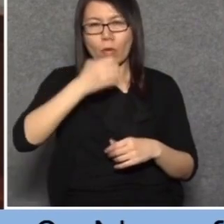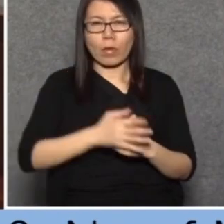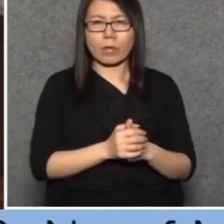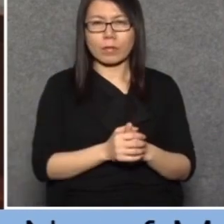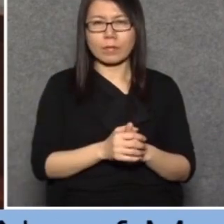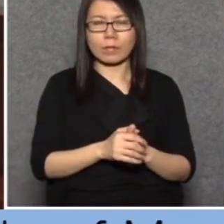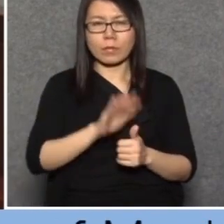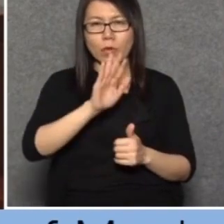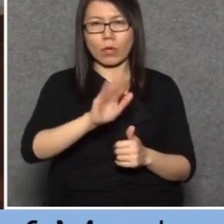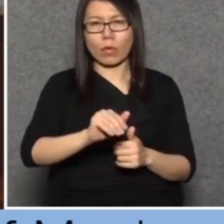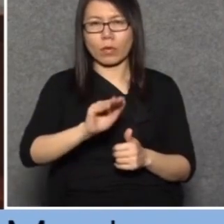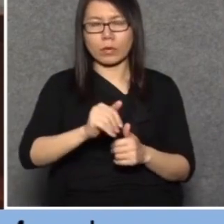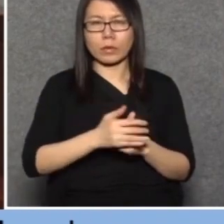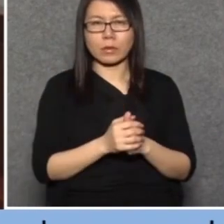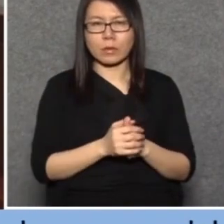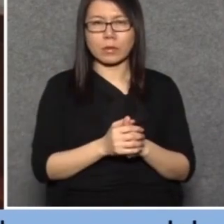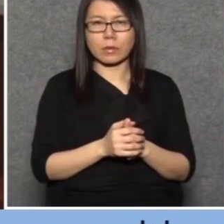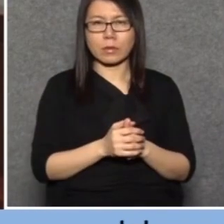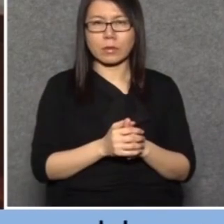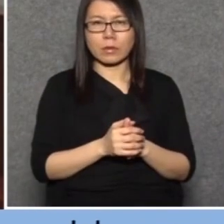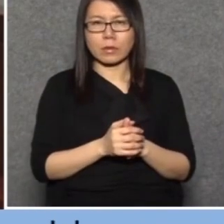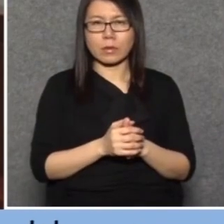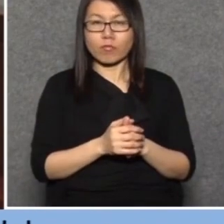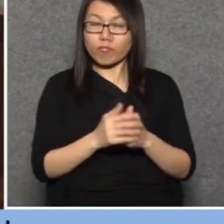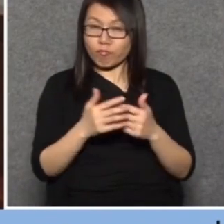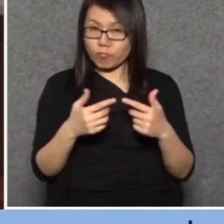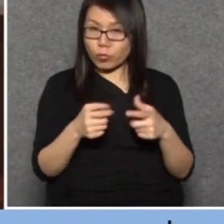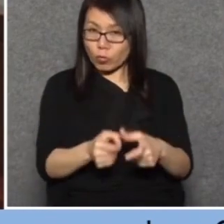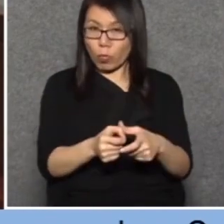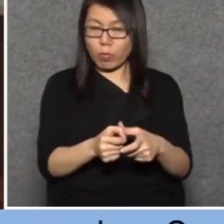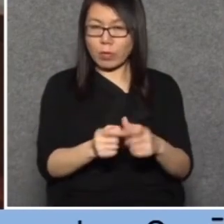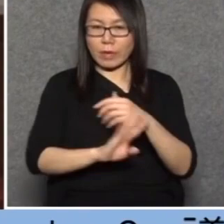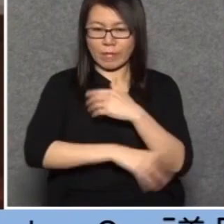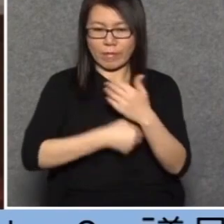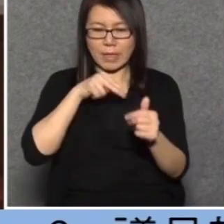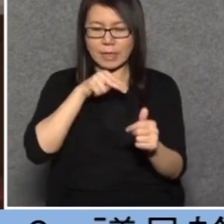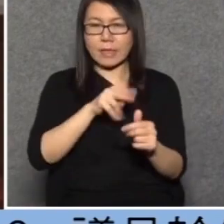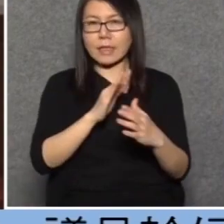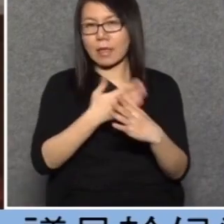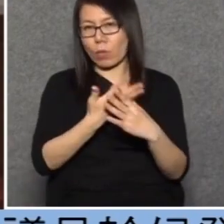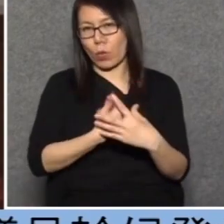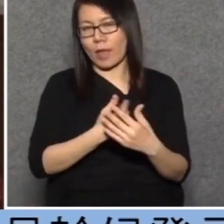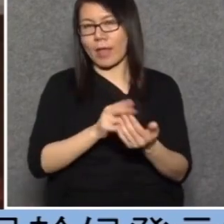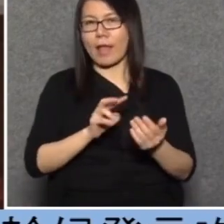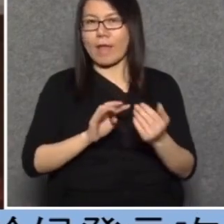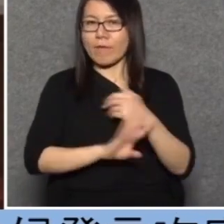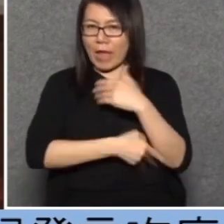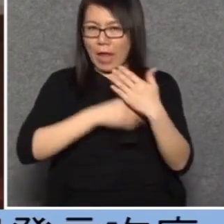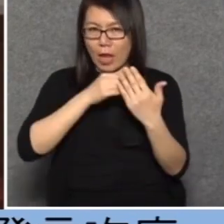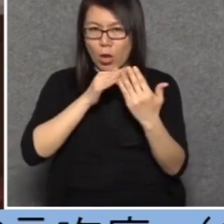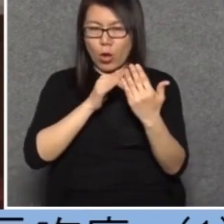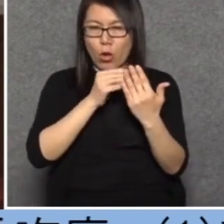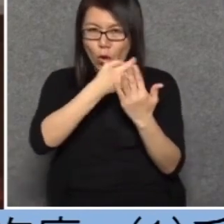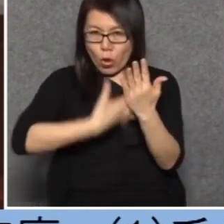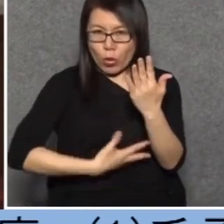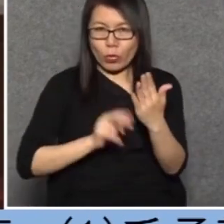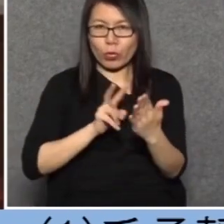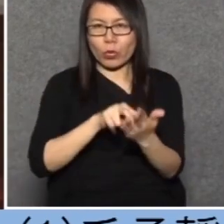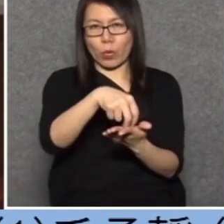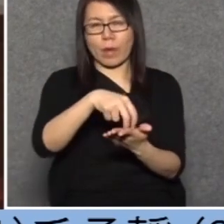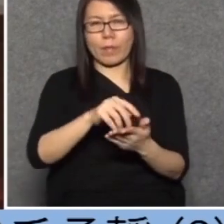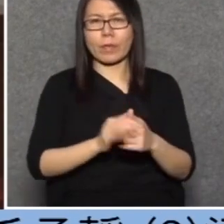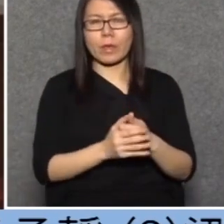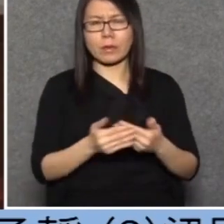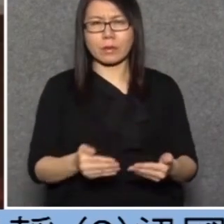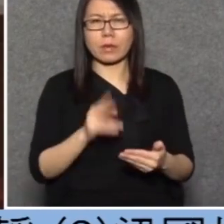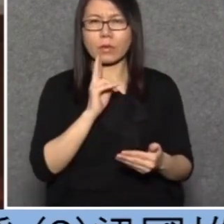以能够有一個彰顯合乎公義的法治咧，都因為是司法獨立。咁但係司法獨立咧，而家